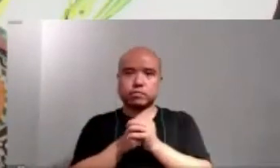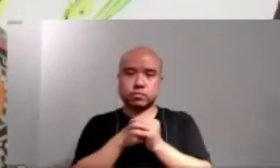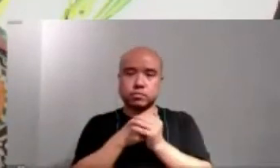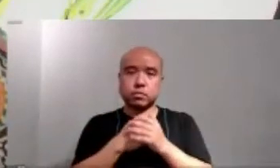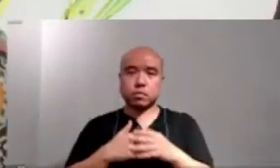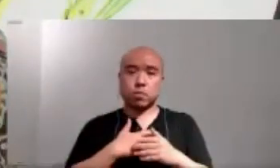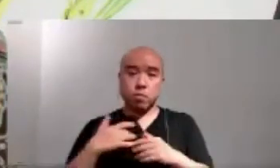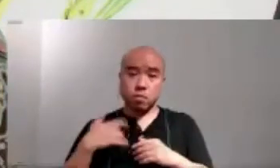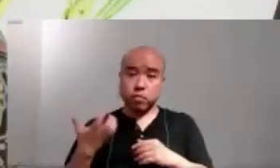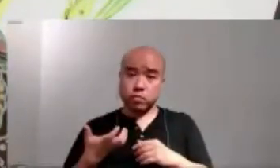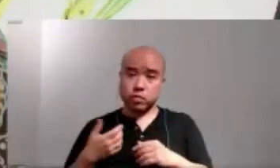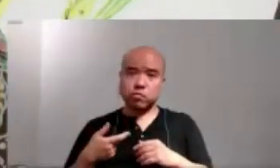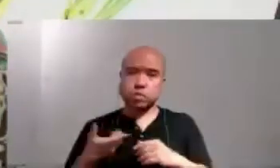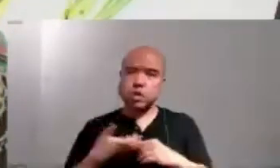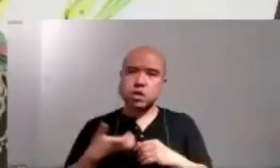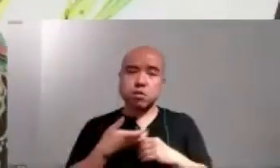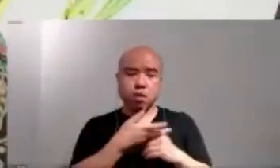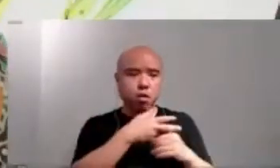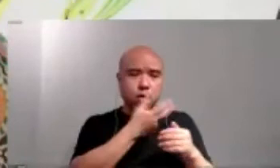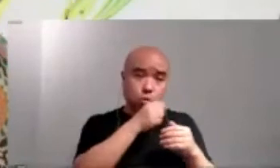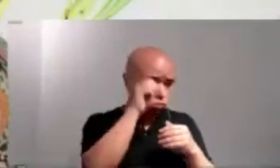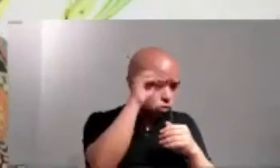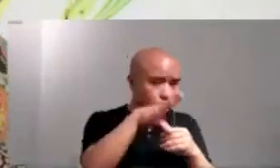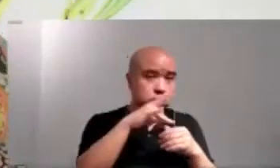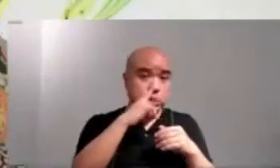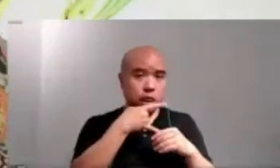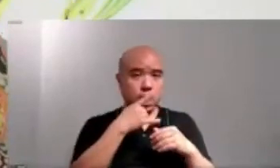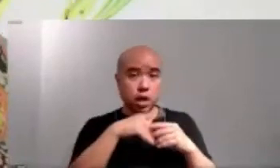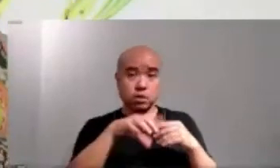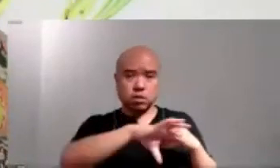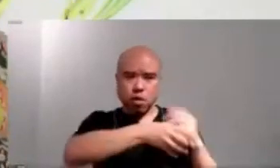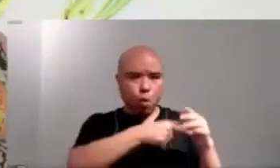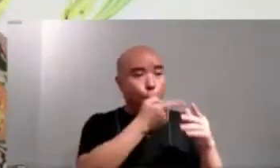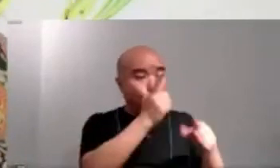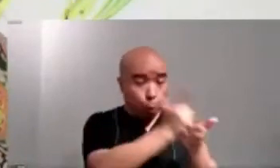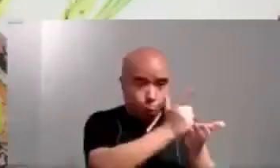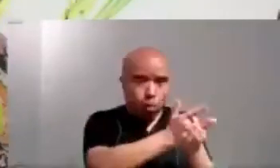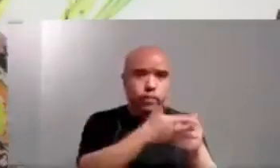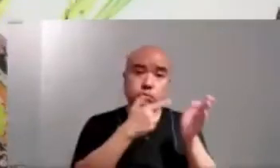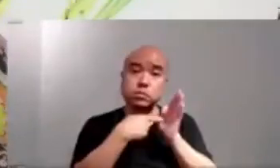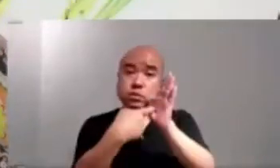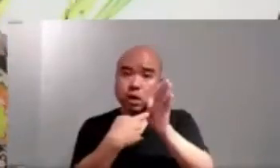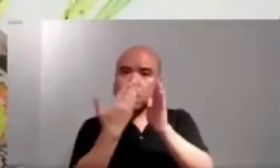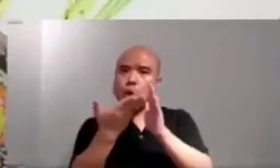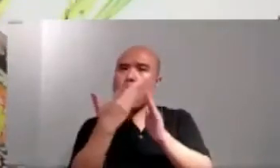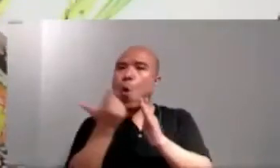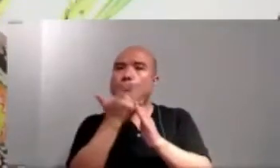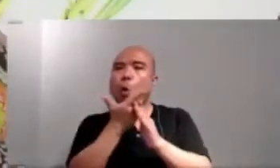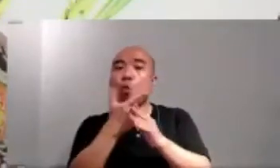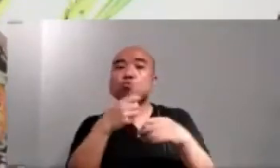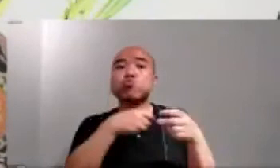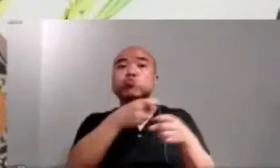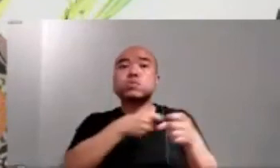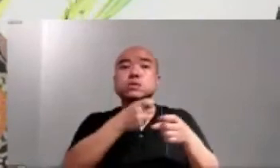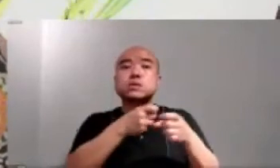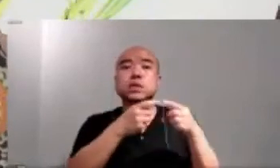突顯咗公民創新。同埋每個人咧喺社區當中嘅價值，亦都顯示咗越嚟越多嘅商界朋友同埋